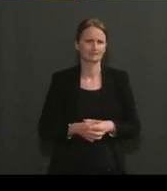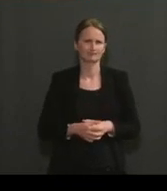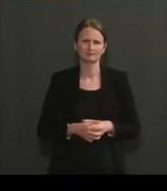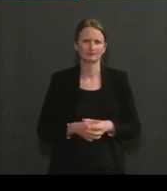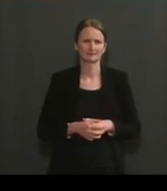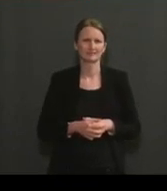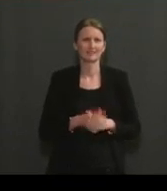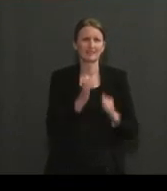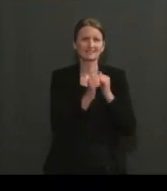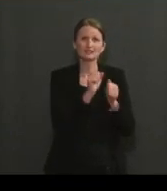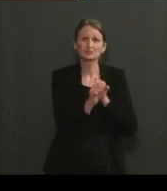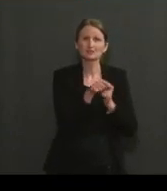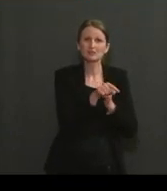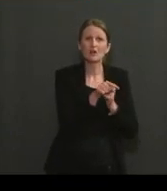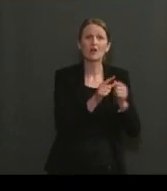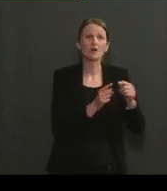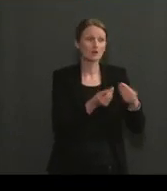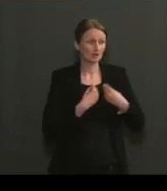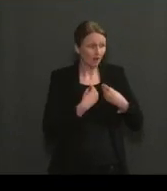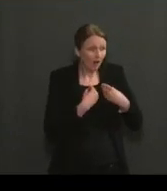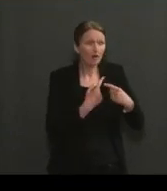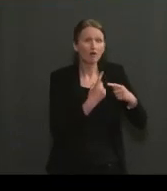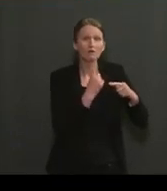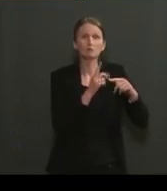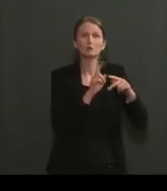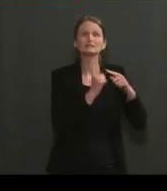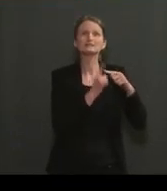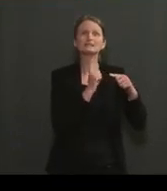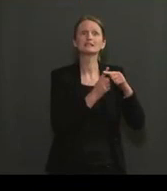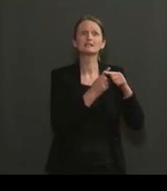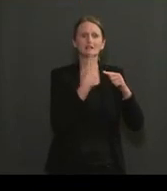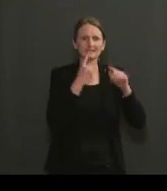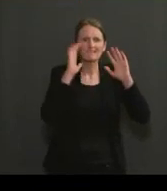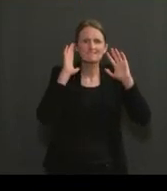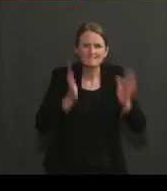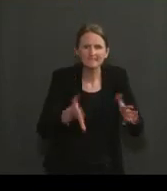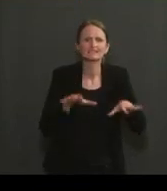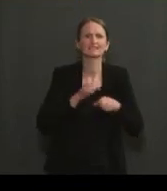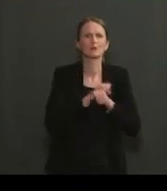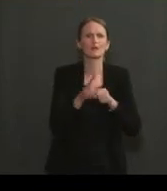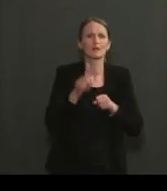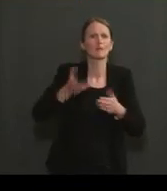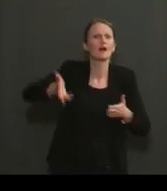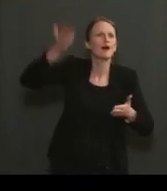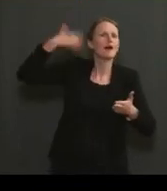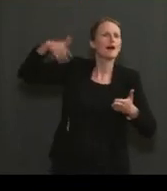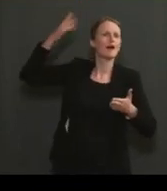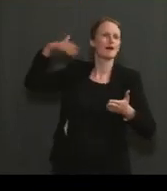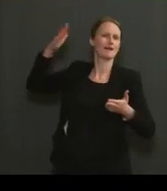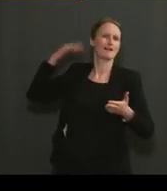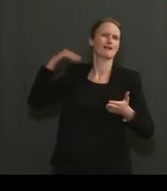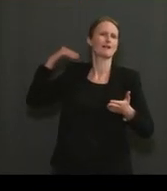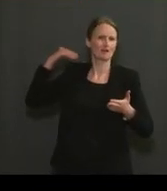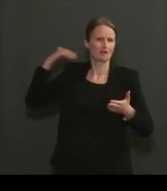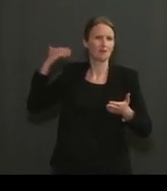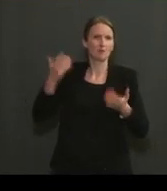positif signifie simplement que vous avez rencontré un jour le virus en question, et ce un jour, comme on l'a dit, c'est des